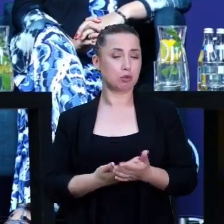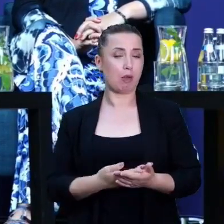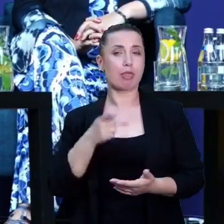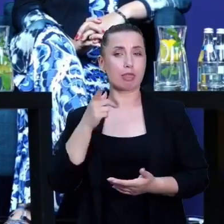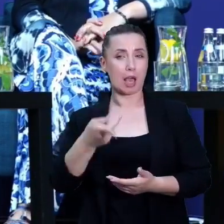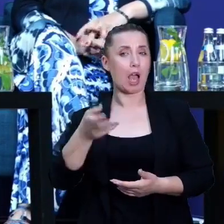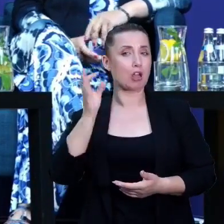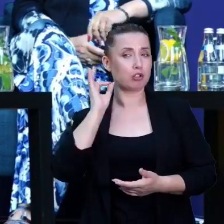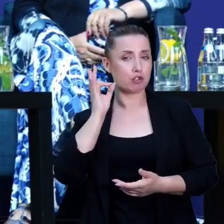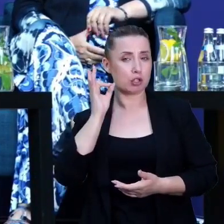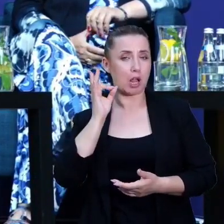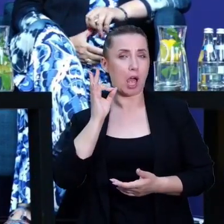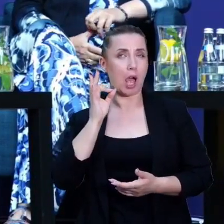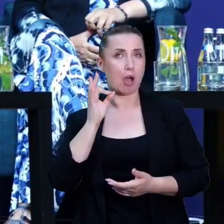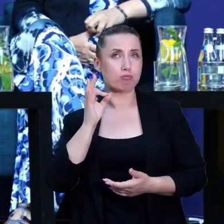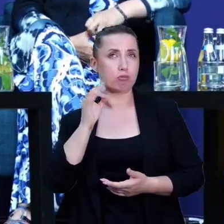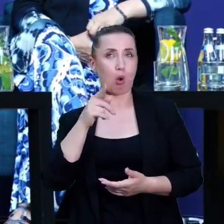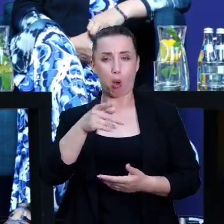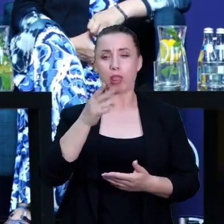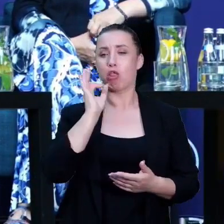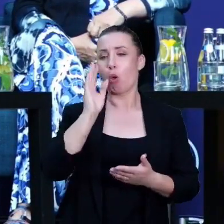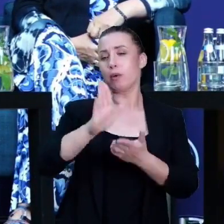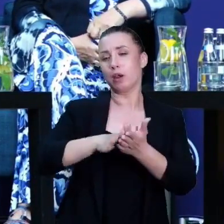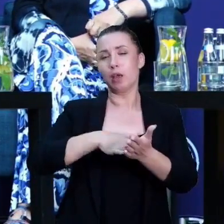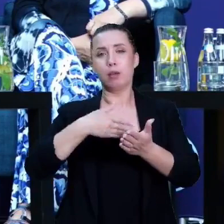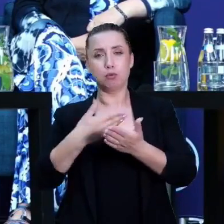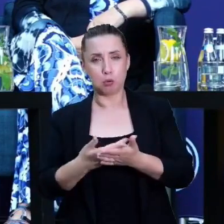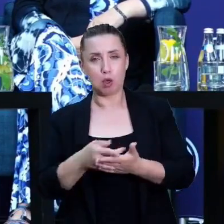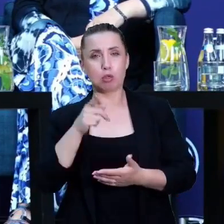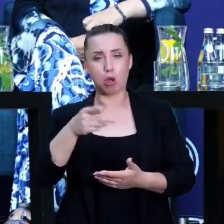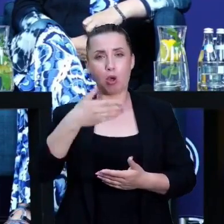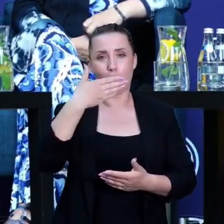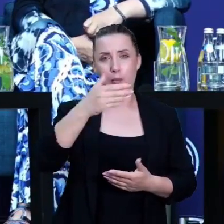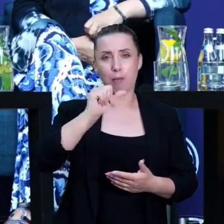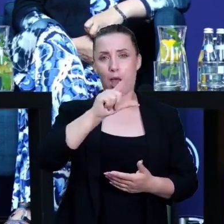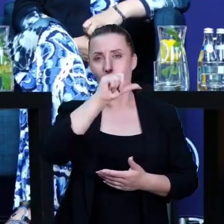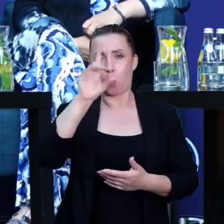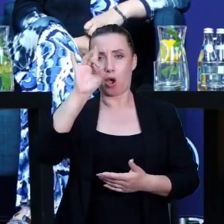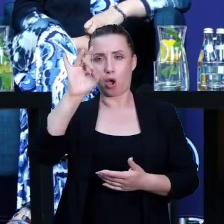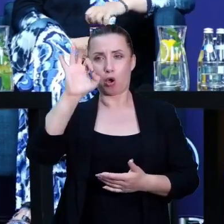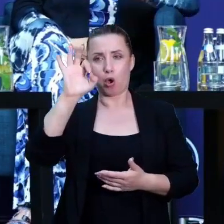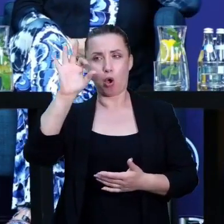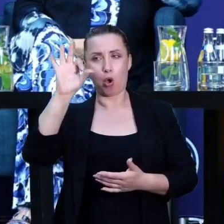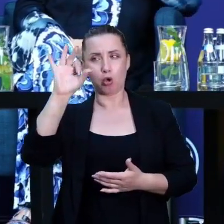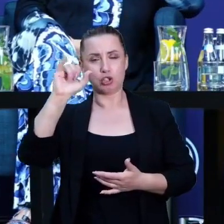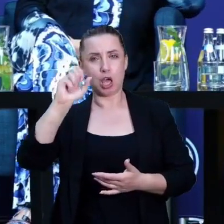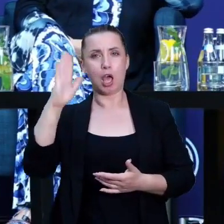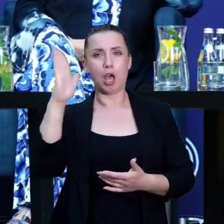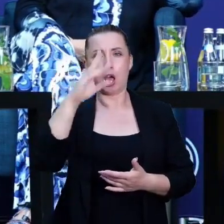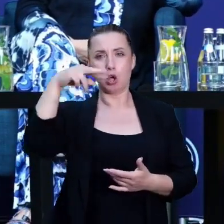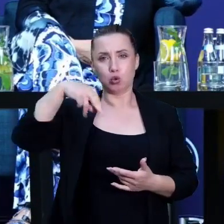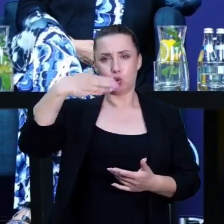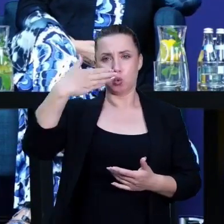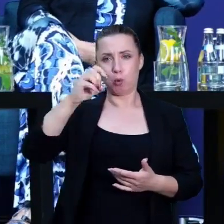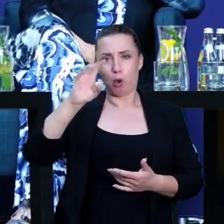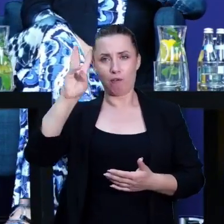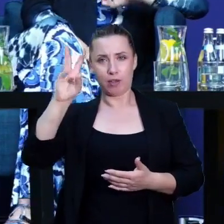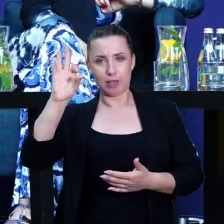przedstawicielką takiej postawy, którą bardzo podziwiam, jest Małgośka Szumowska. Ona ma w sobie taki